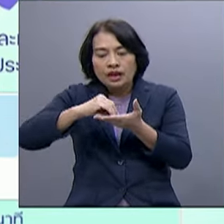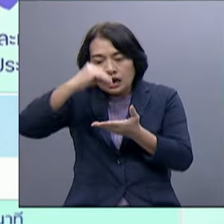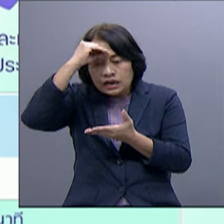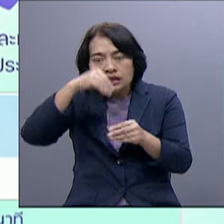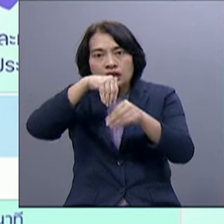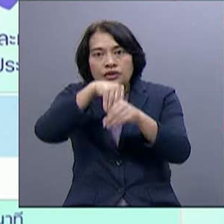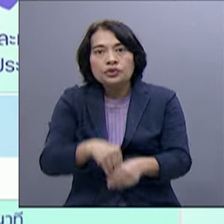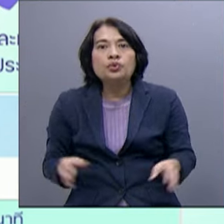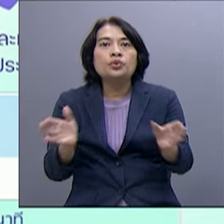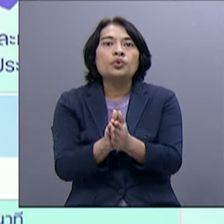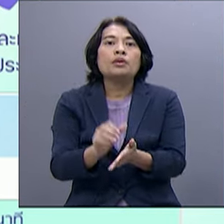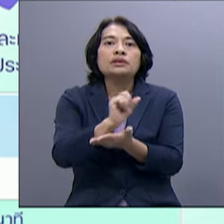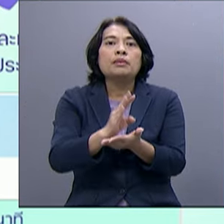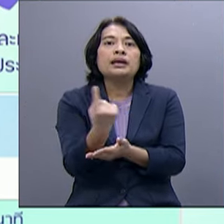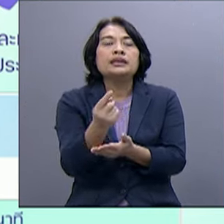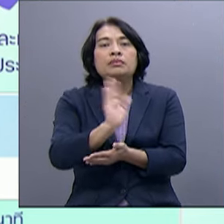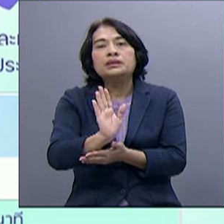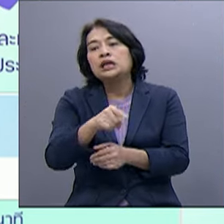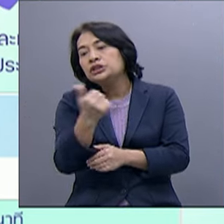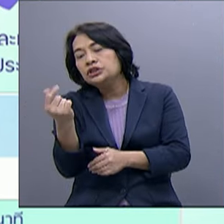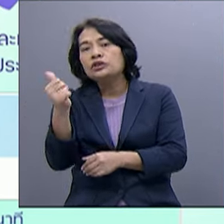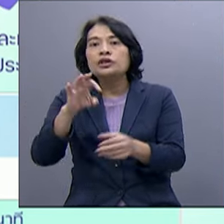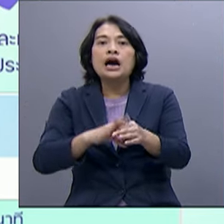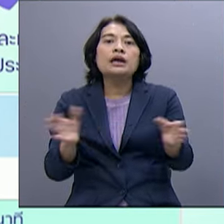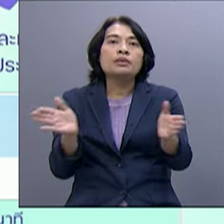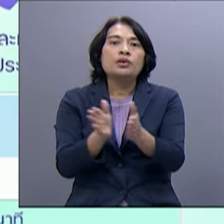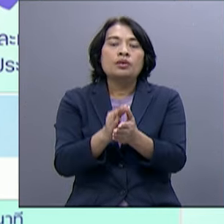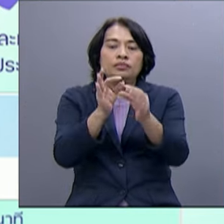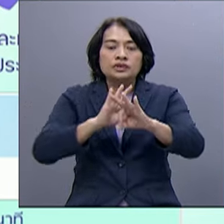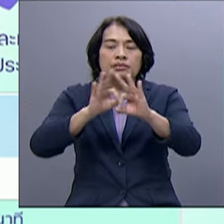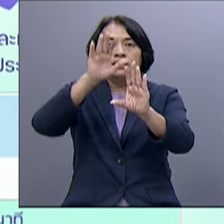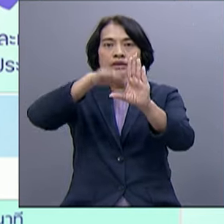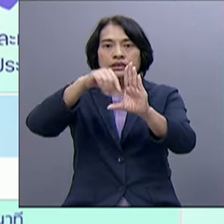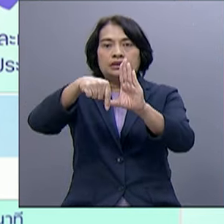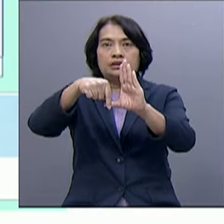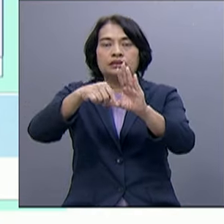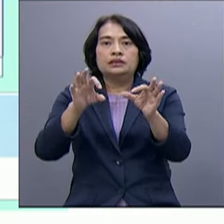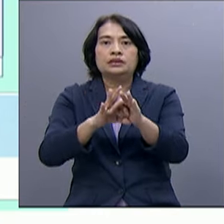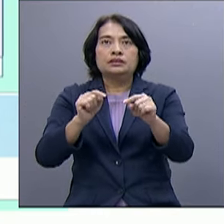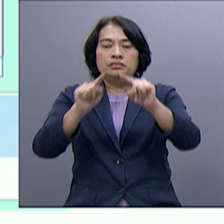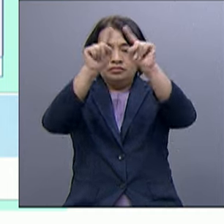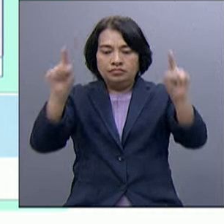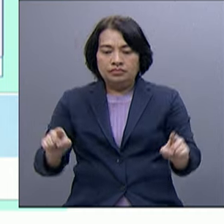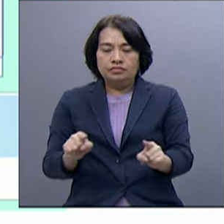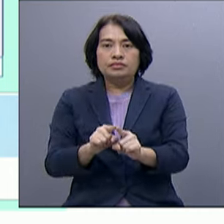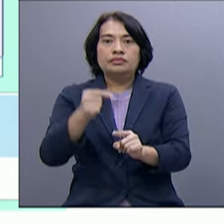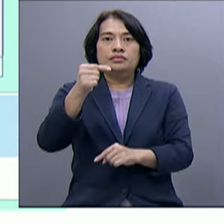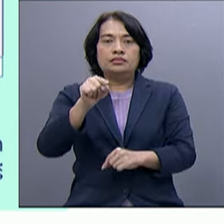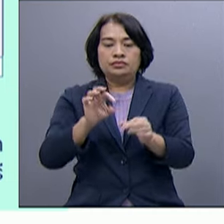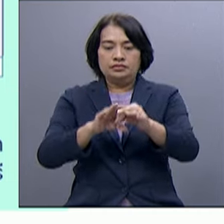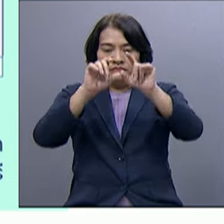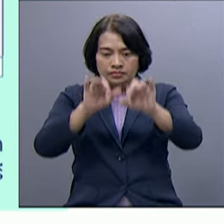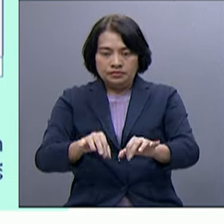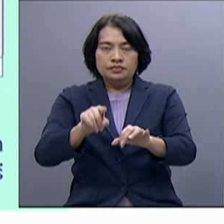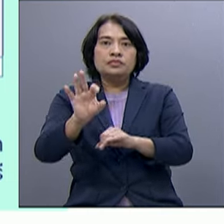ถาบันการศึกษาเดียวกันก็ได้นะ ใช่ครับผู้สมัครจะต้องลงทะเบียนเข้าร่วมโครงการผ่าน Google Form ครับโดยต้องเลือกเรื่องที่สนใจ1